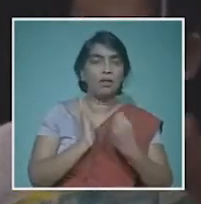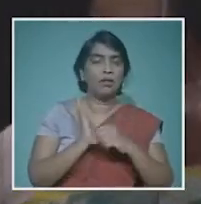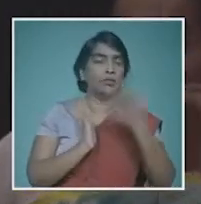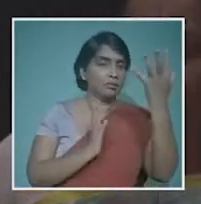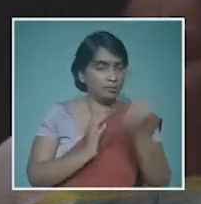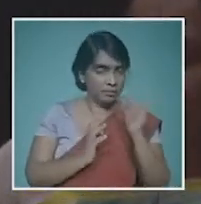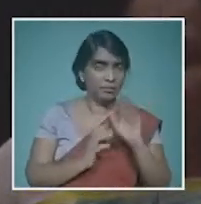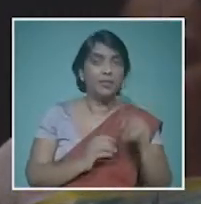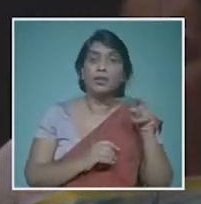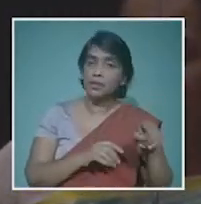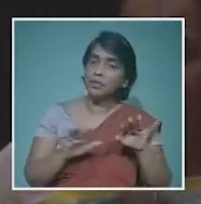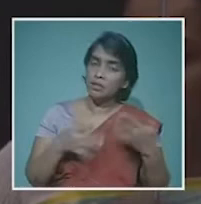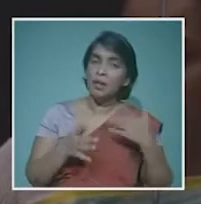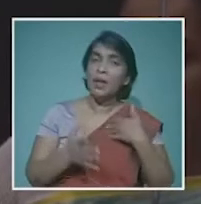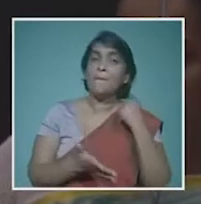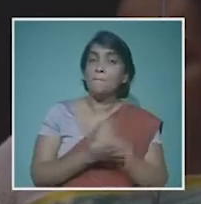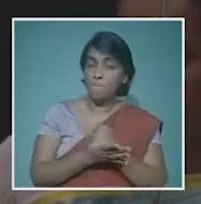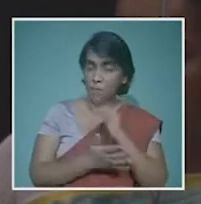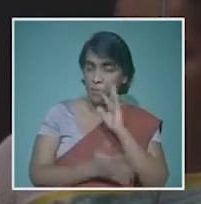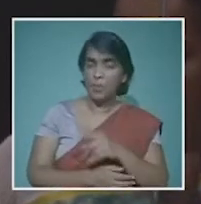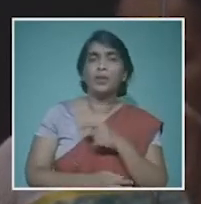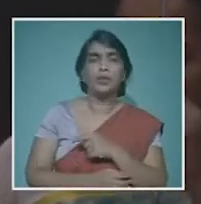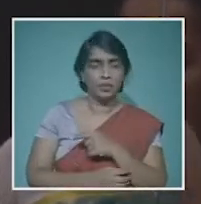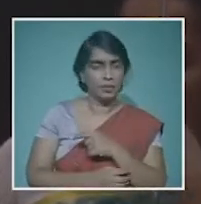සිදුවේ. එසේ නොමැති නම් බැංකුවලට තිබෙන